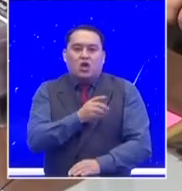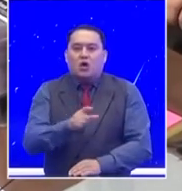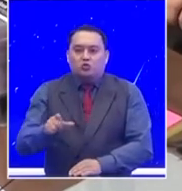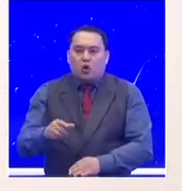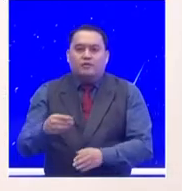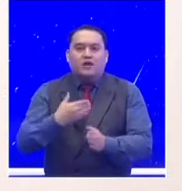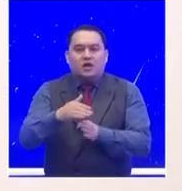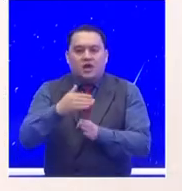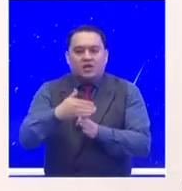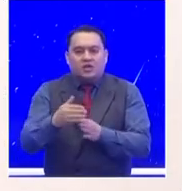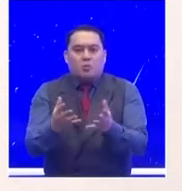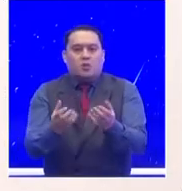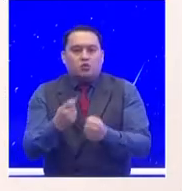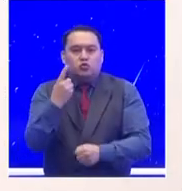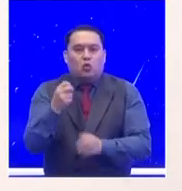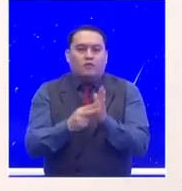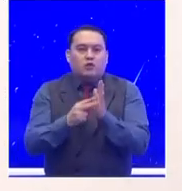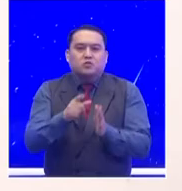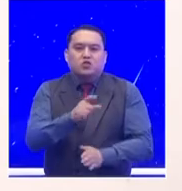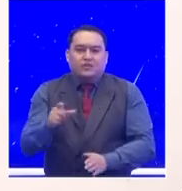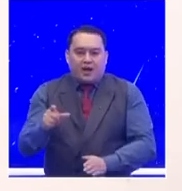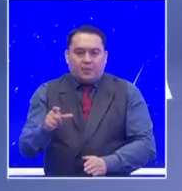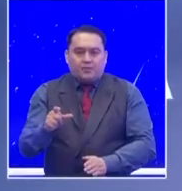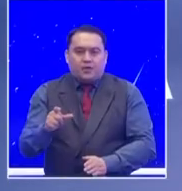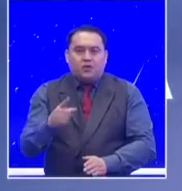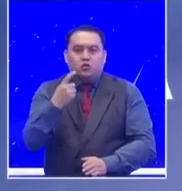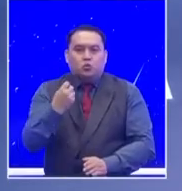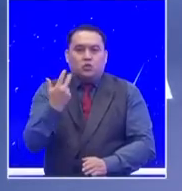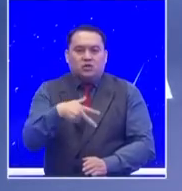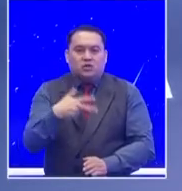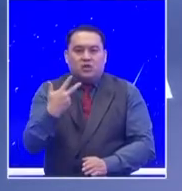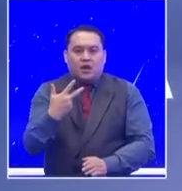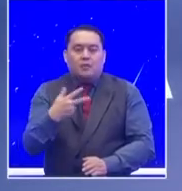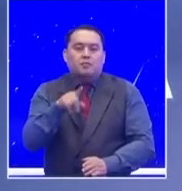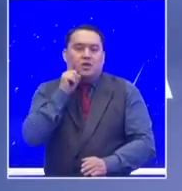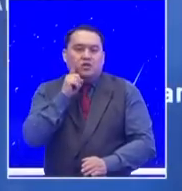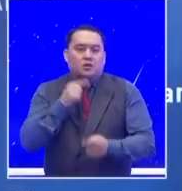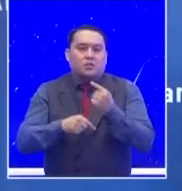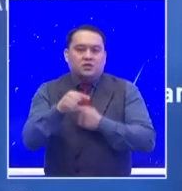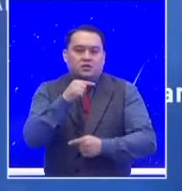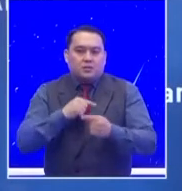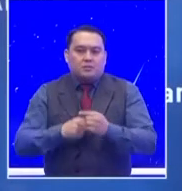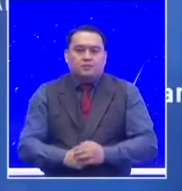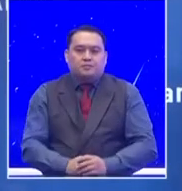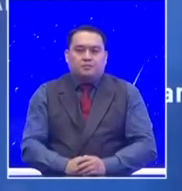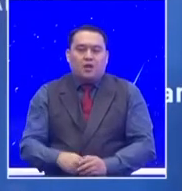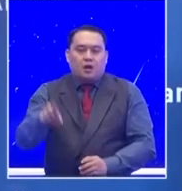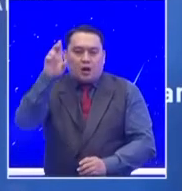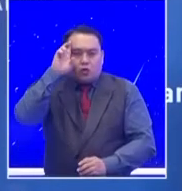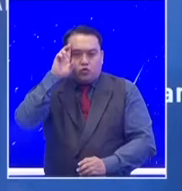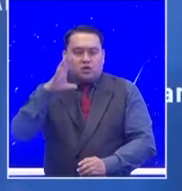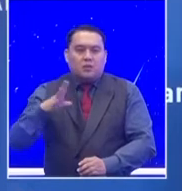Льготное кредитование получили около 180 человек. Из них 133 – молодые предприниматели. С государства было